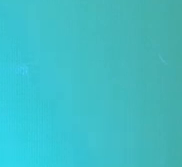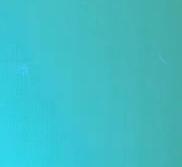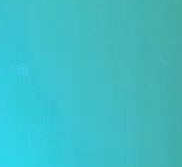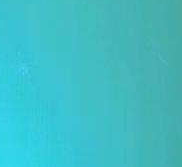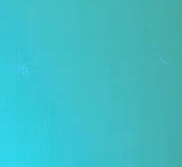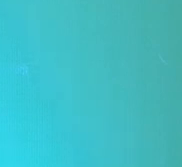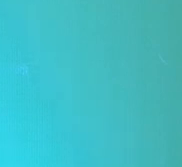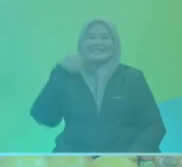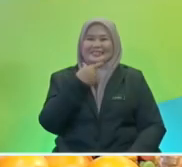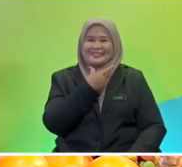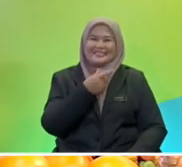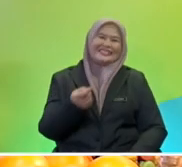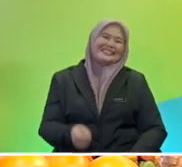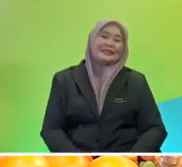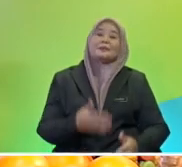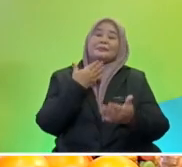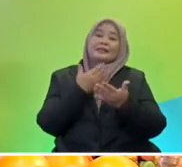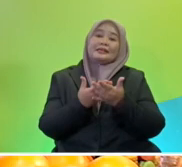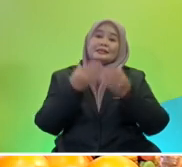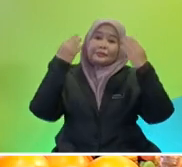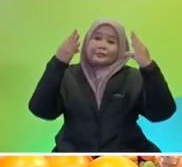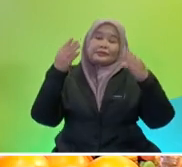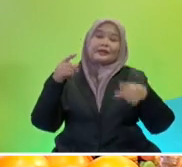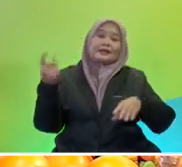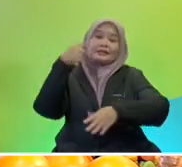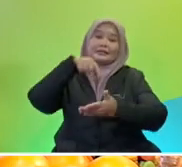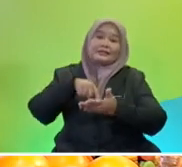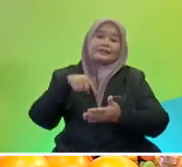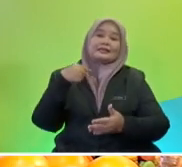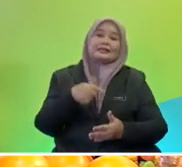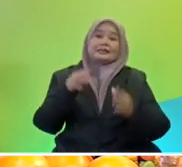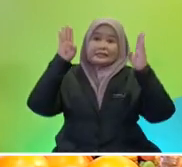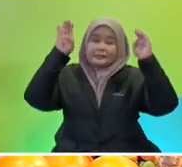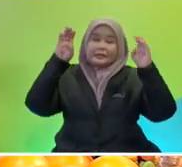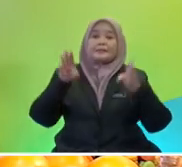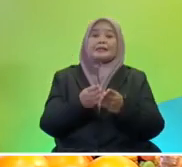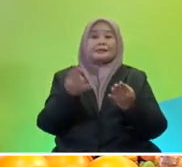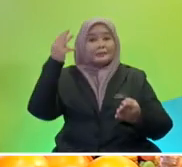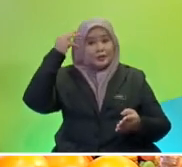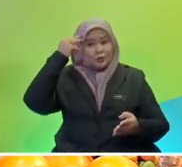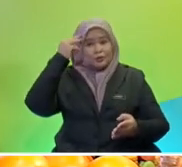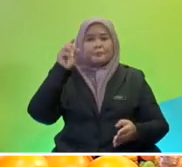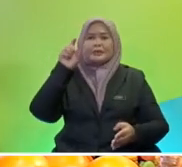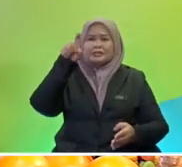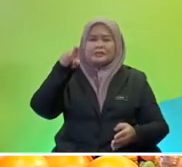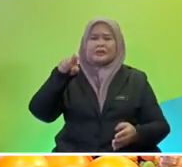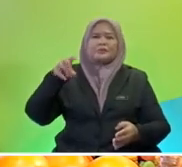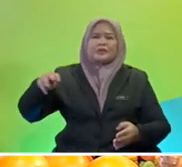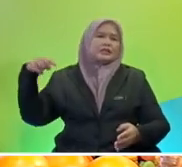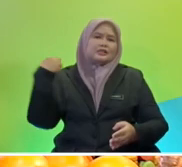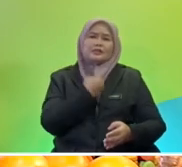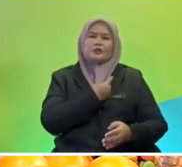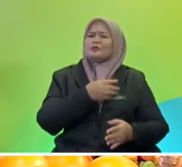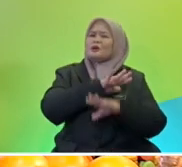senyum itu pada hari ini kita adalah mata pelajaran bahasa Melayu pastinya murid-murid kita di rumah